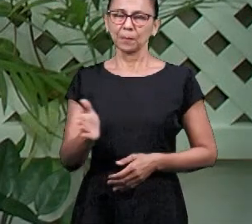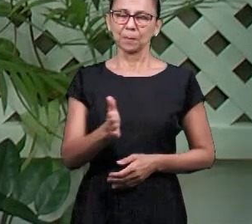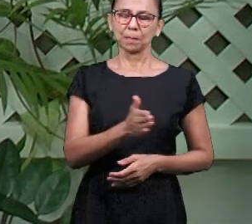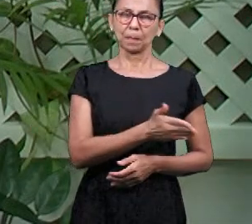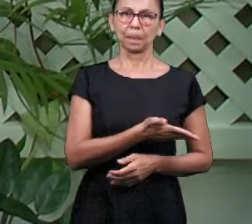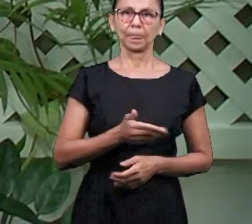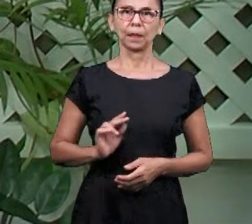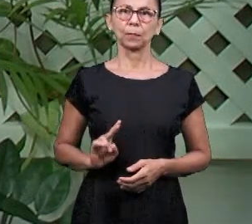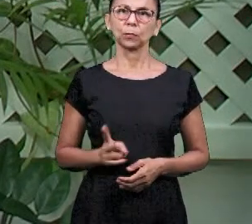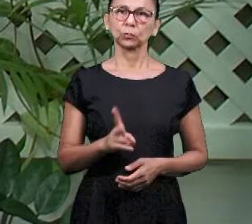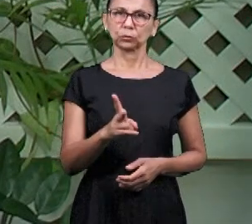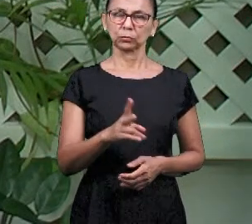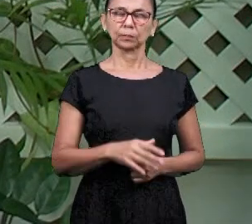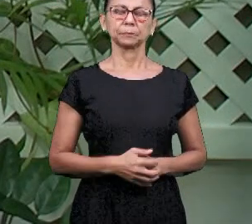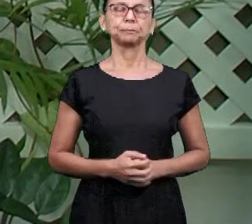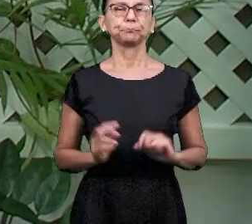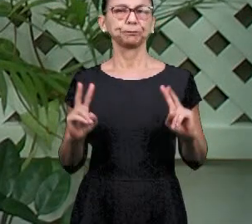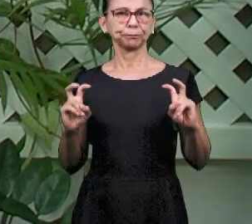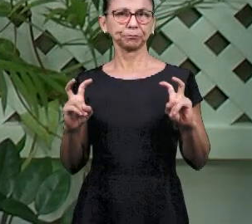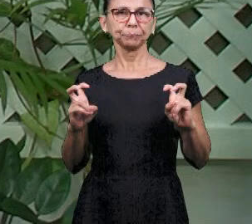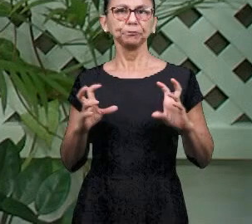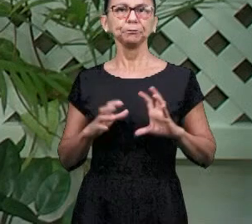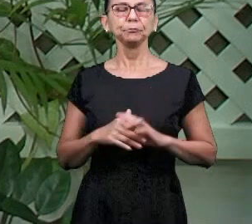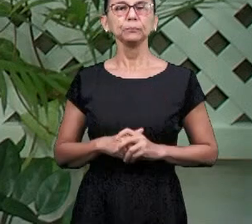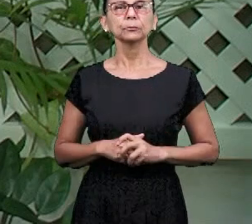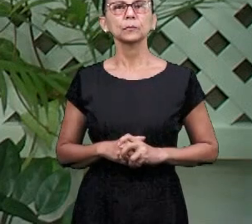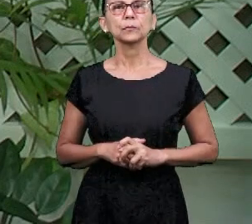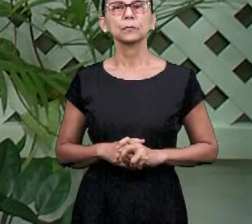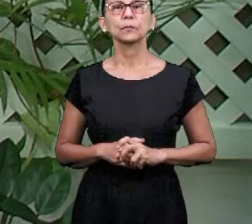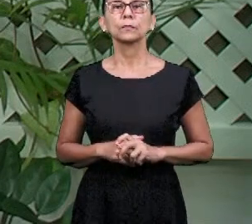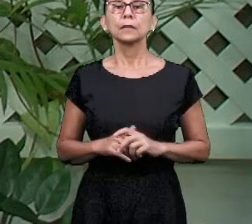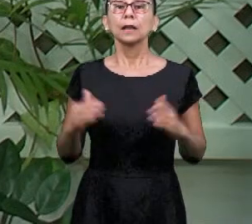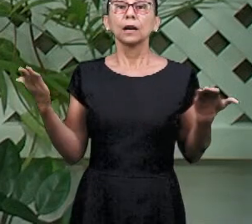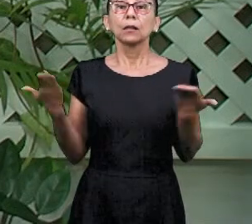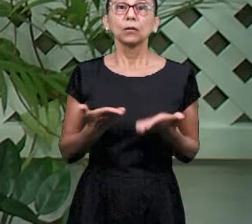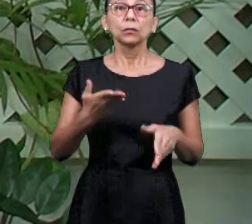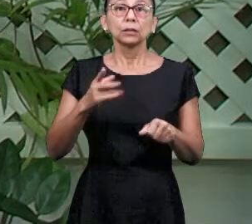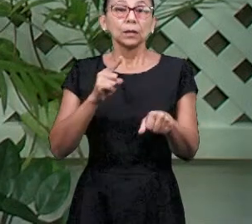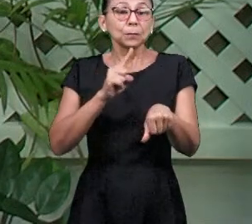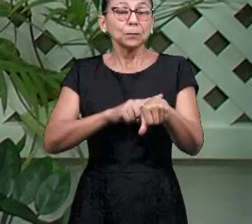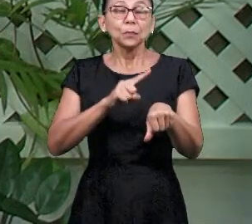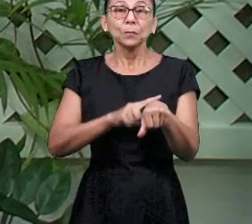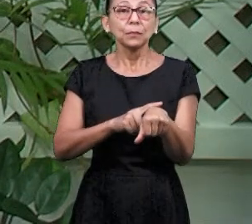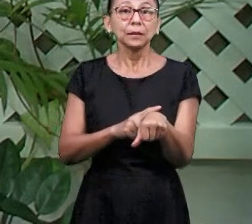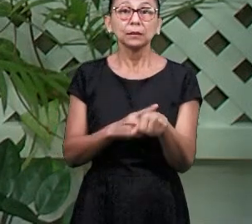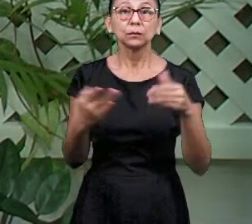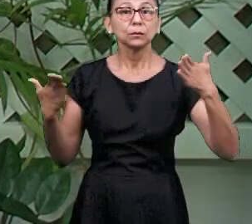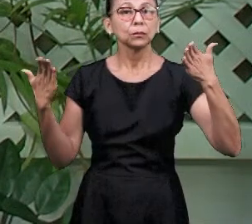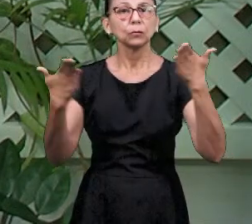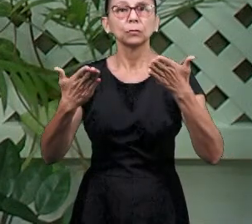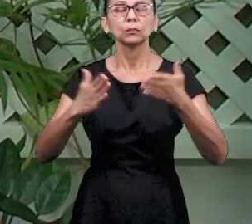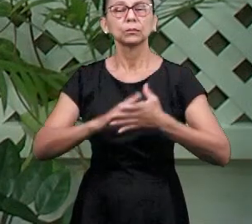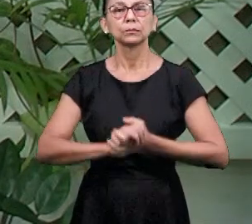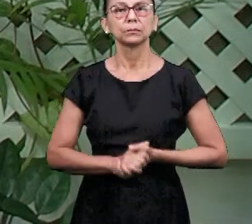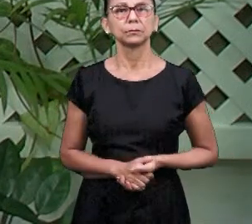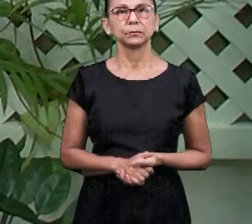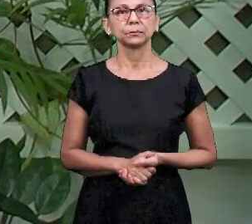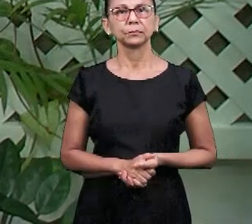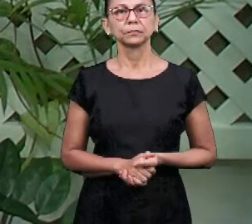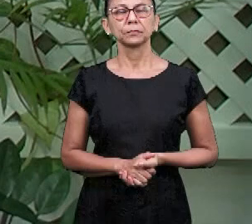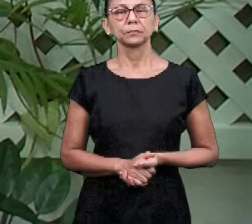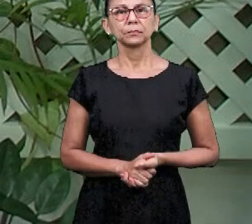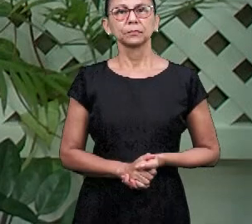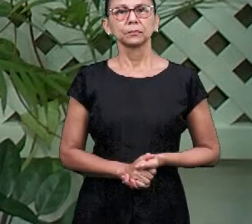en Vila Velha, un diacre ici, extraordinaire, dans la région de Taparica, d'autres